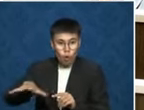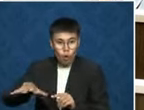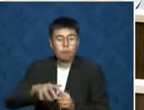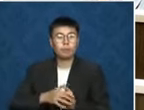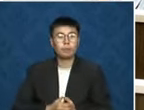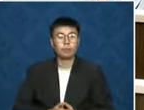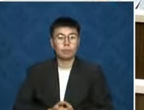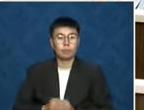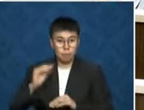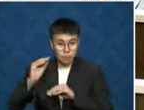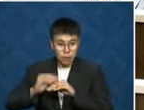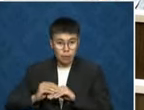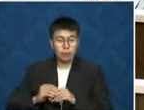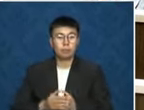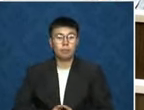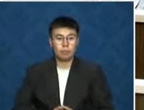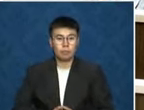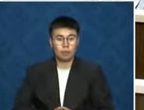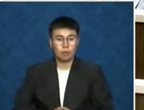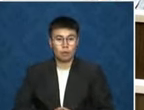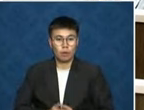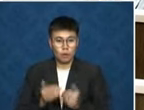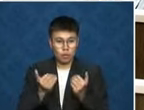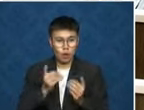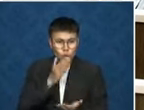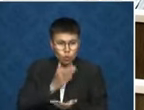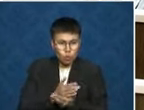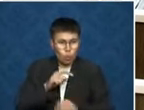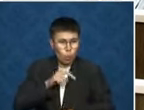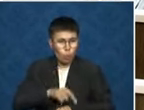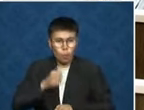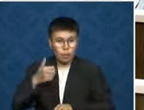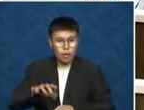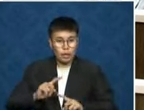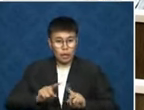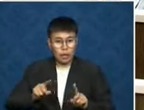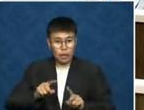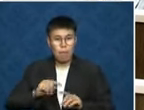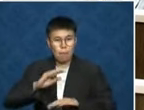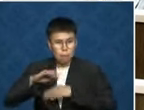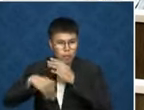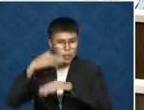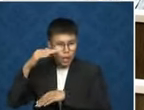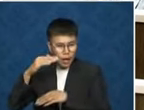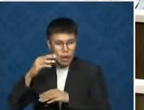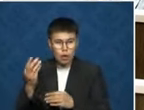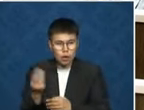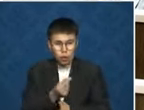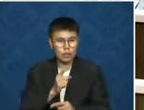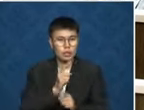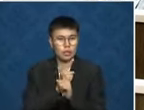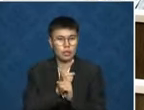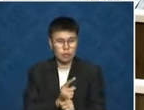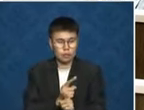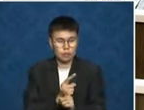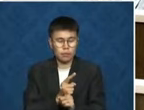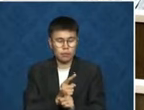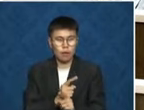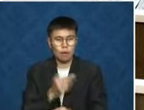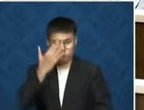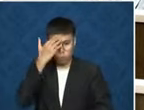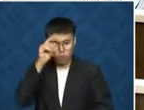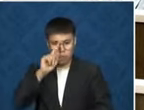ยสรุปแล้วนะครับเราไม่สามารถหยุดการเวลาได้แต่เราต้องก้าวให้นำหรือก้าวให้ทันกับเทคโนโลยีที่กำลังจะเข้ามาอย่างหลีกเลี่ยง